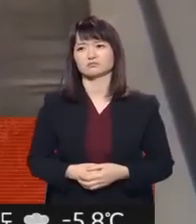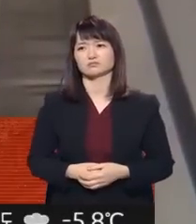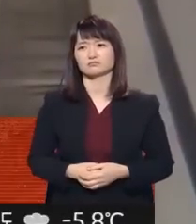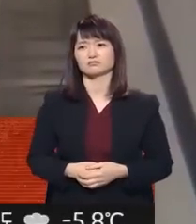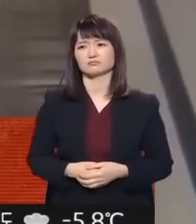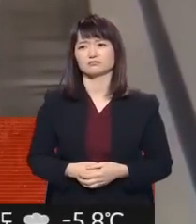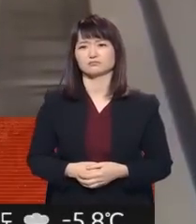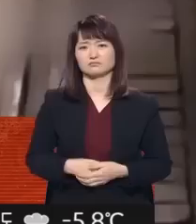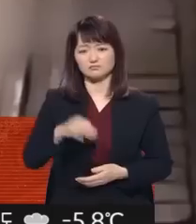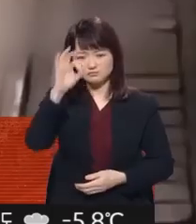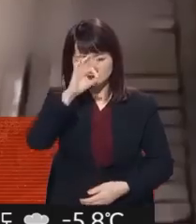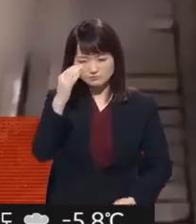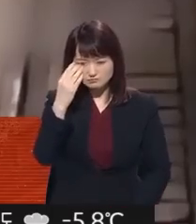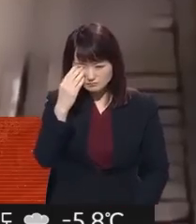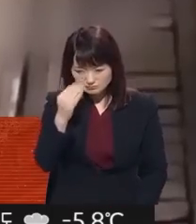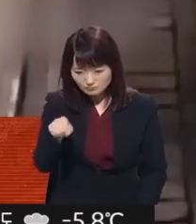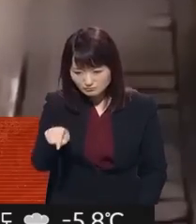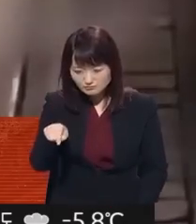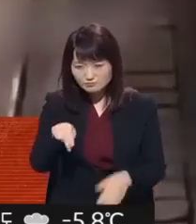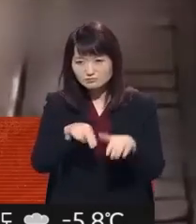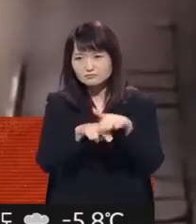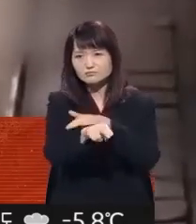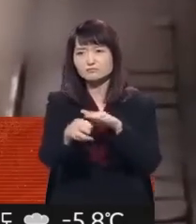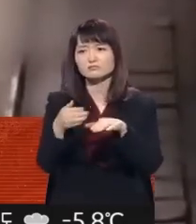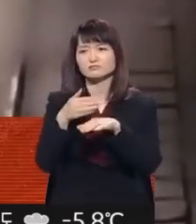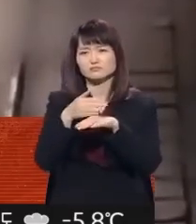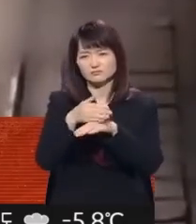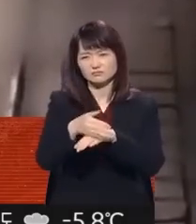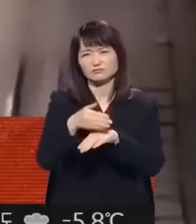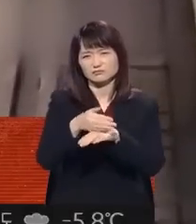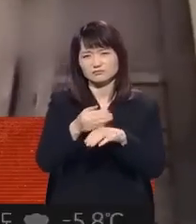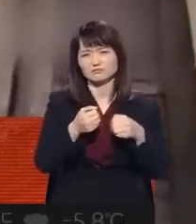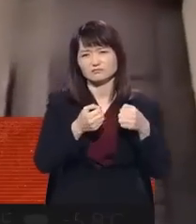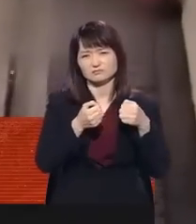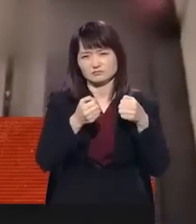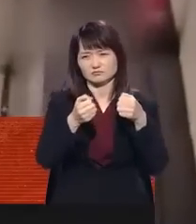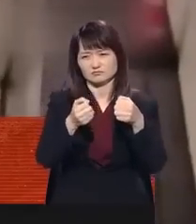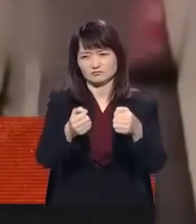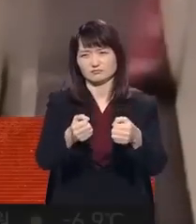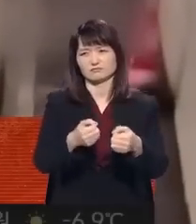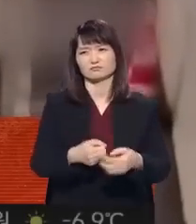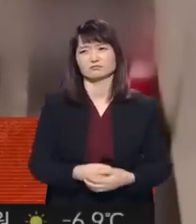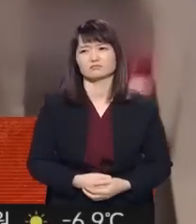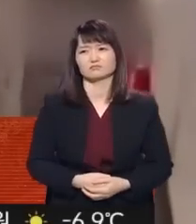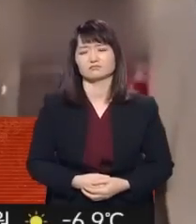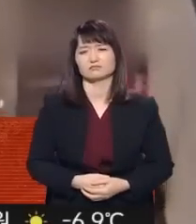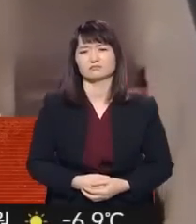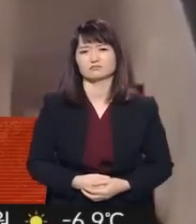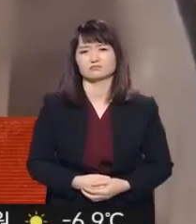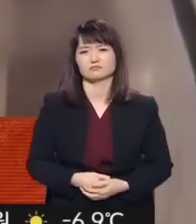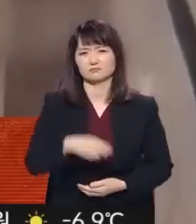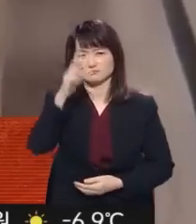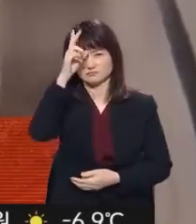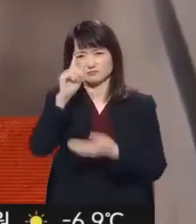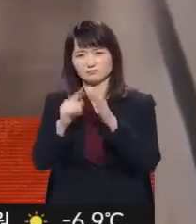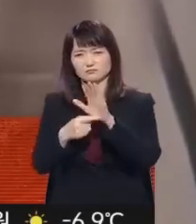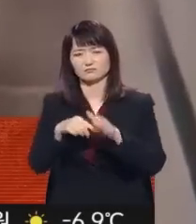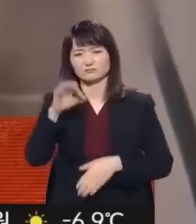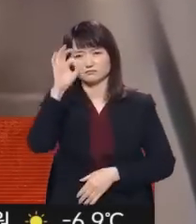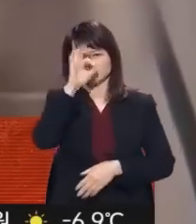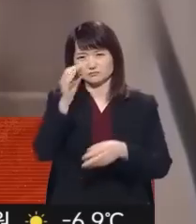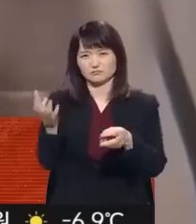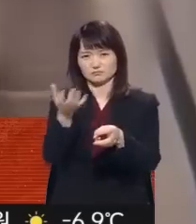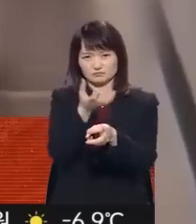떨어진 돼지들을 발견하고 돼지를 피해서 천천히 달립니다 너무 불쌍하다 경찰에 따르면 돼지를